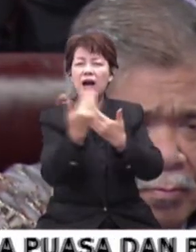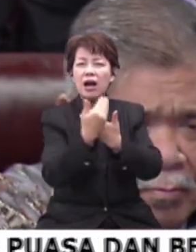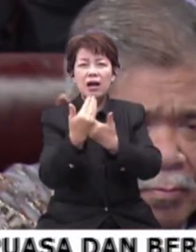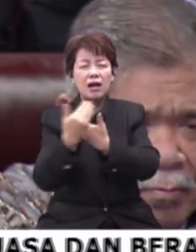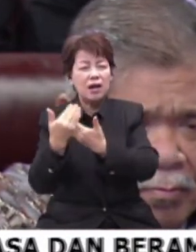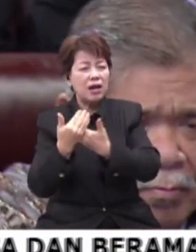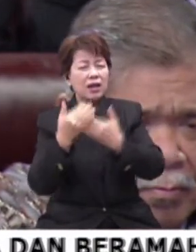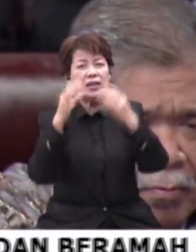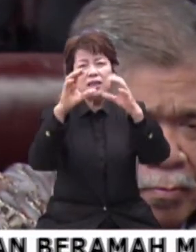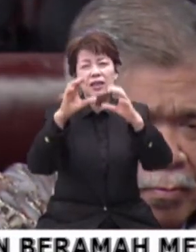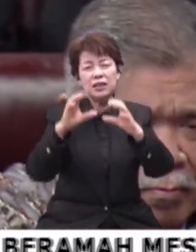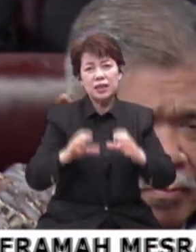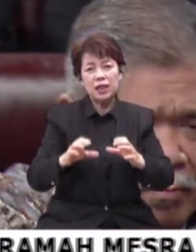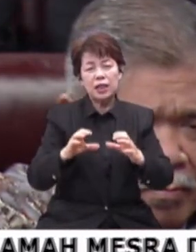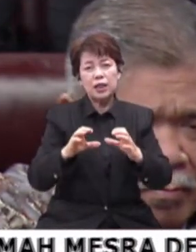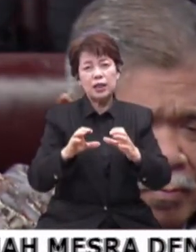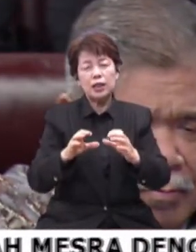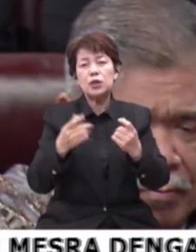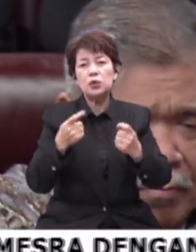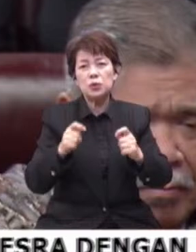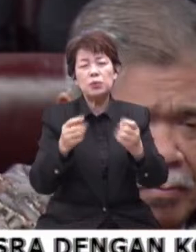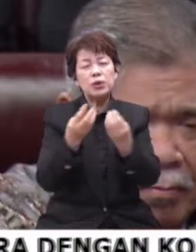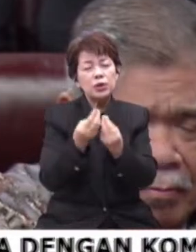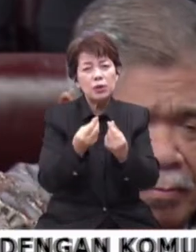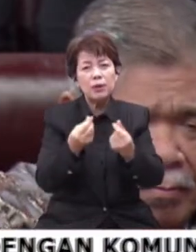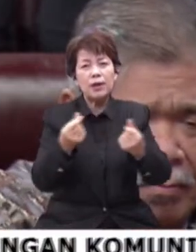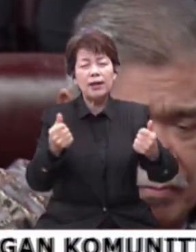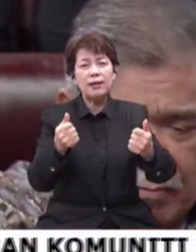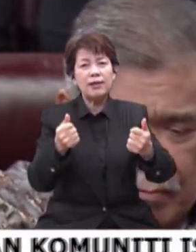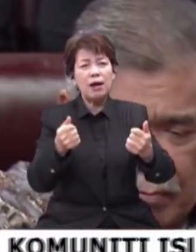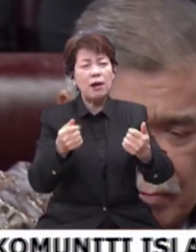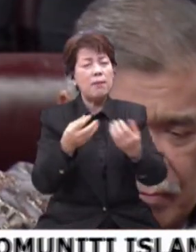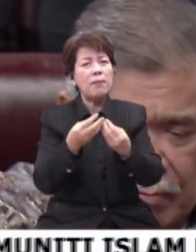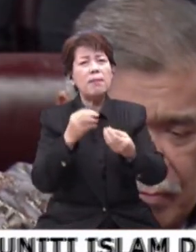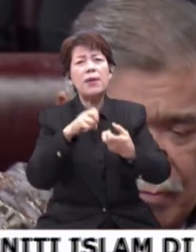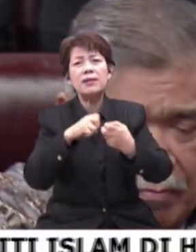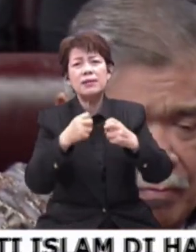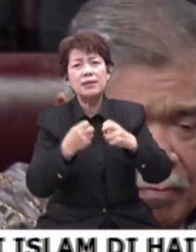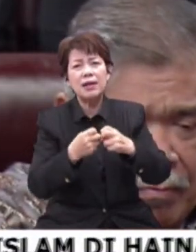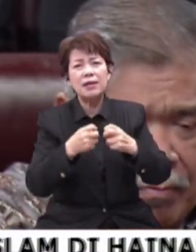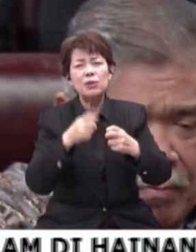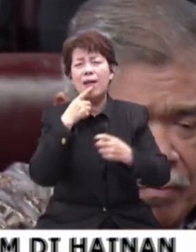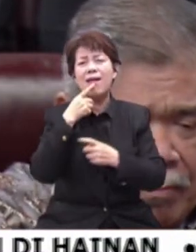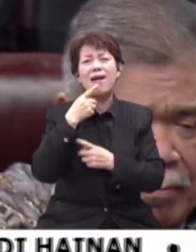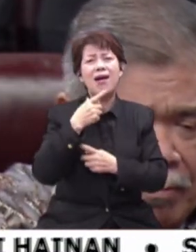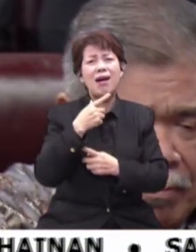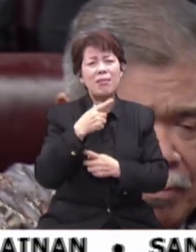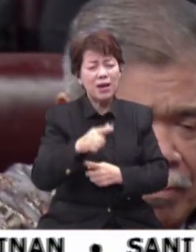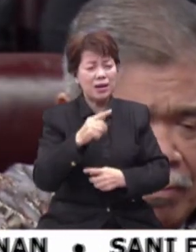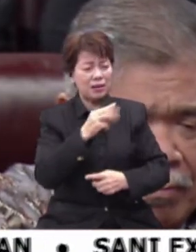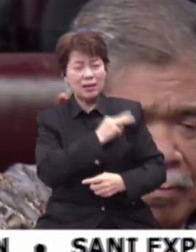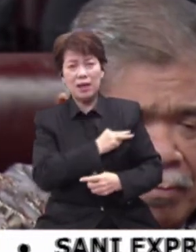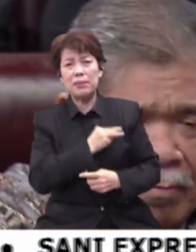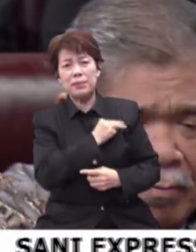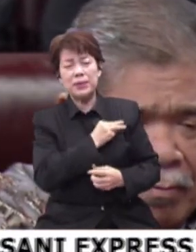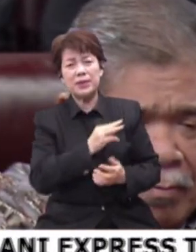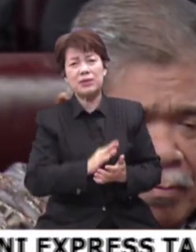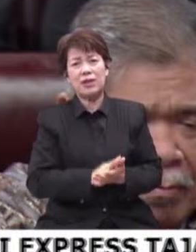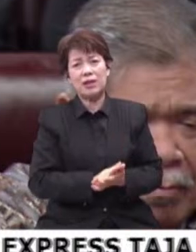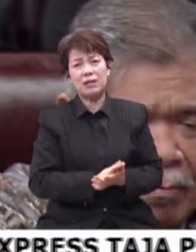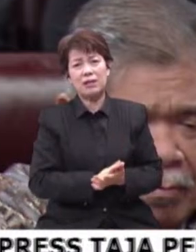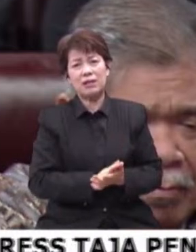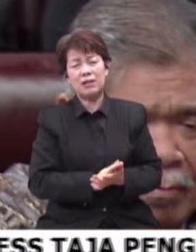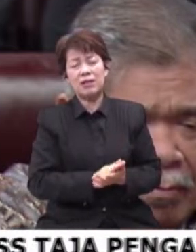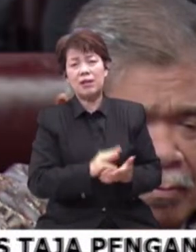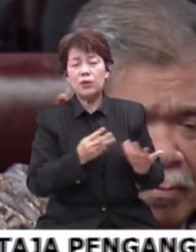untuk menyelesaikan masalah yang sediakan ataupun masalah yang telah lama eh diwarisi dalam kebencian jadi saya saya yakin ya dan